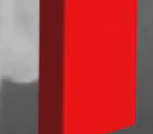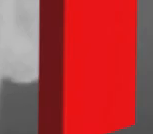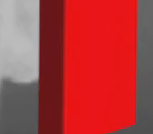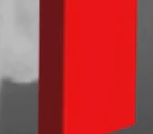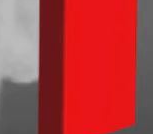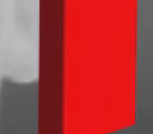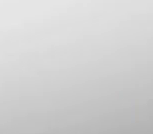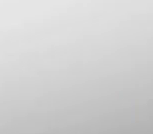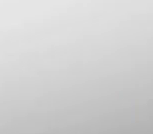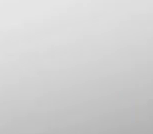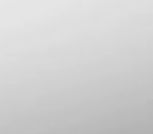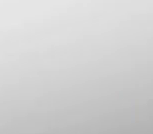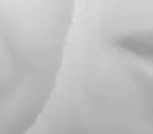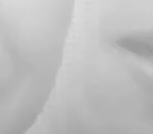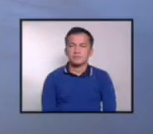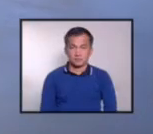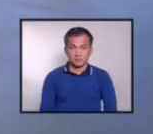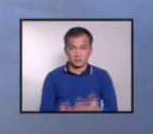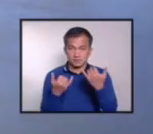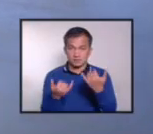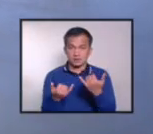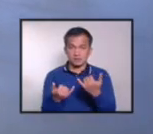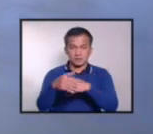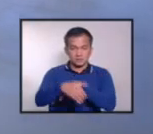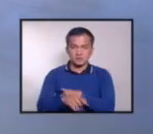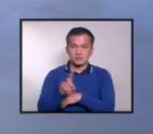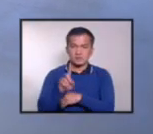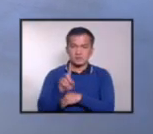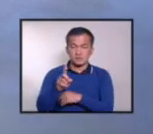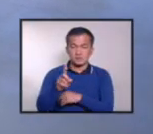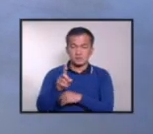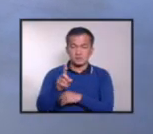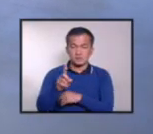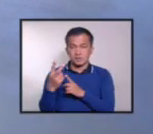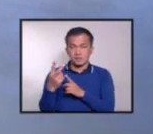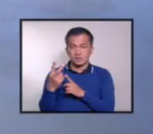Ngayong gabi, isang aplikante sa pagkasenador